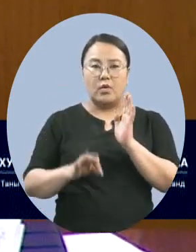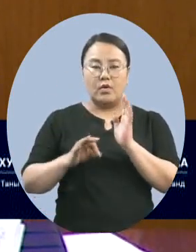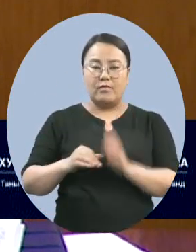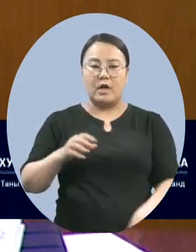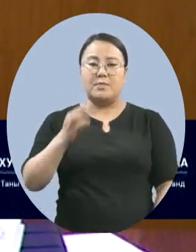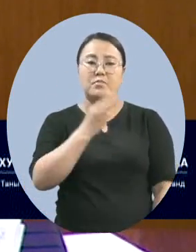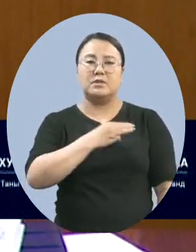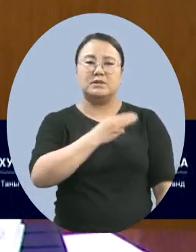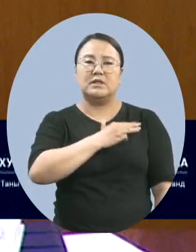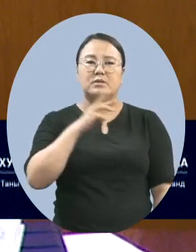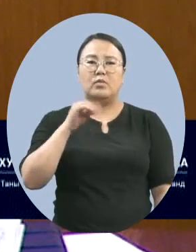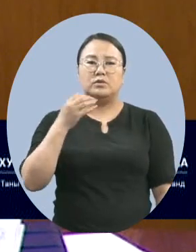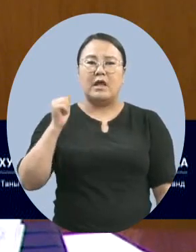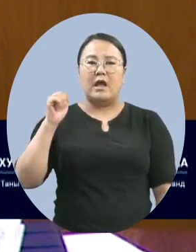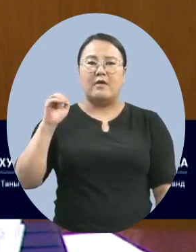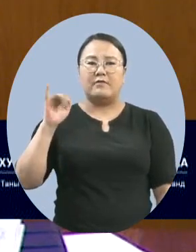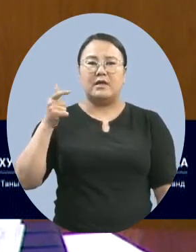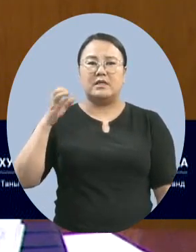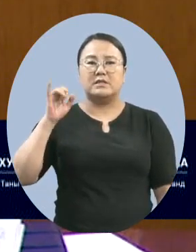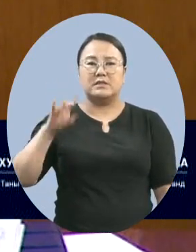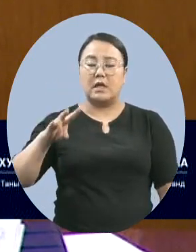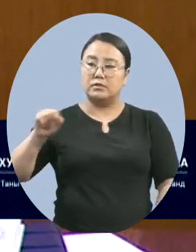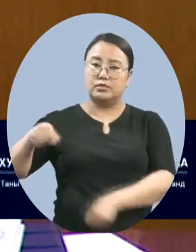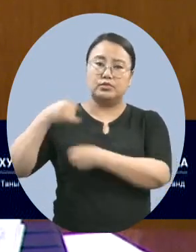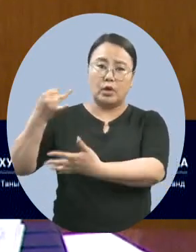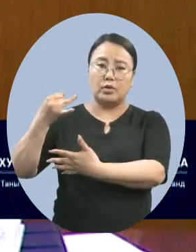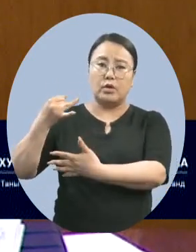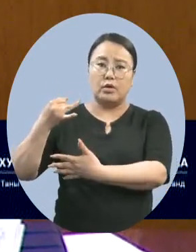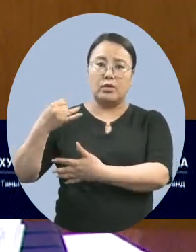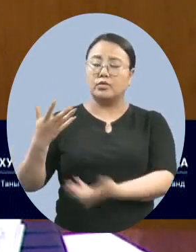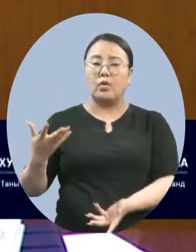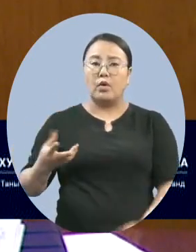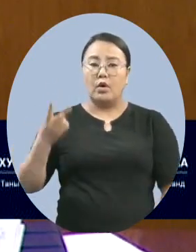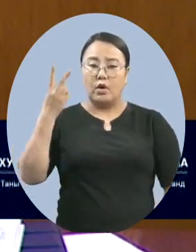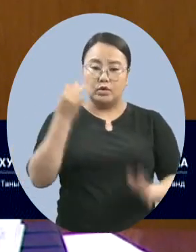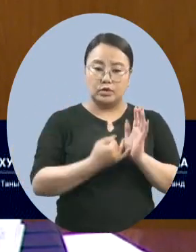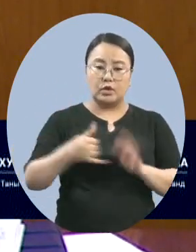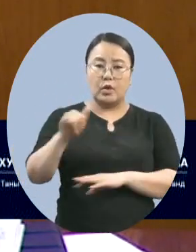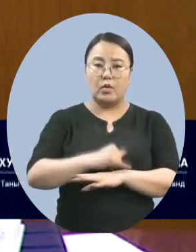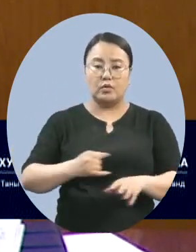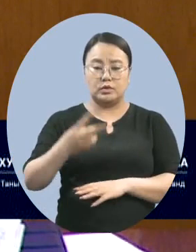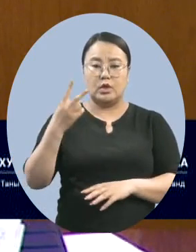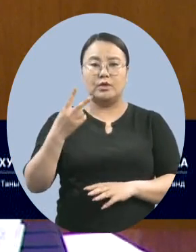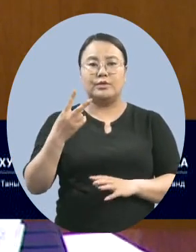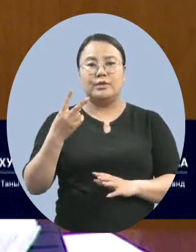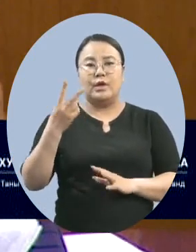шашинтай Афганистан өнөөдөр долоод орж байгаа. Энэ үзүүлэлт. Тэгэхээр бид